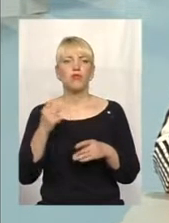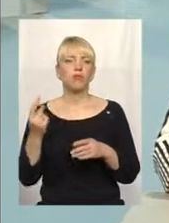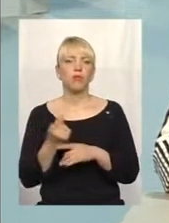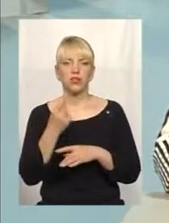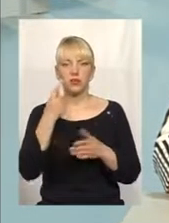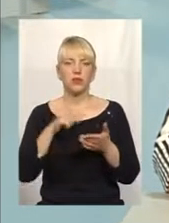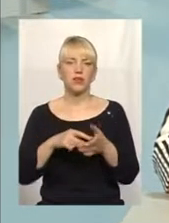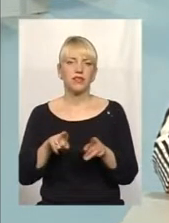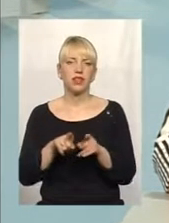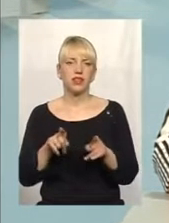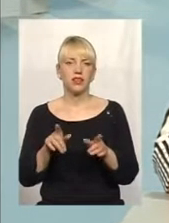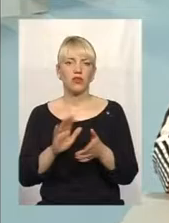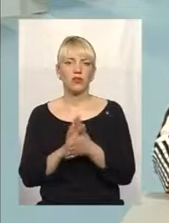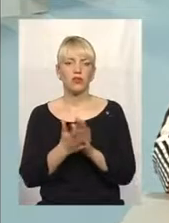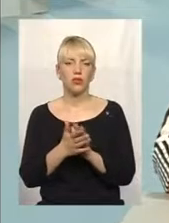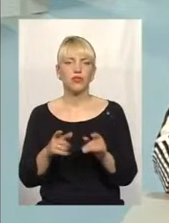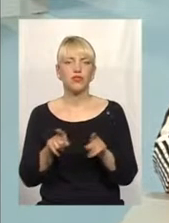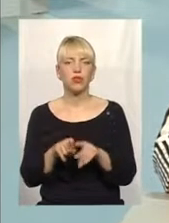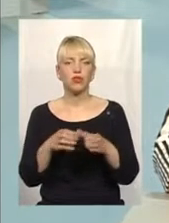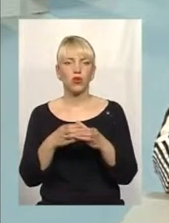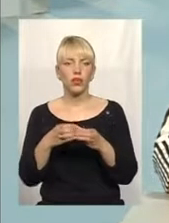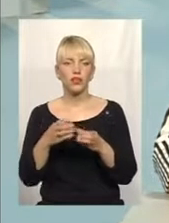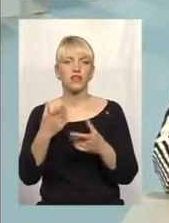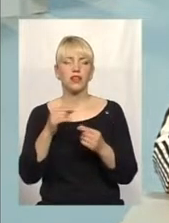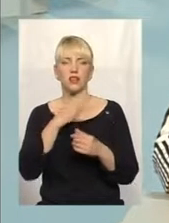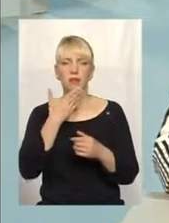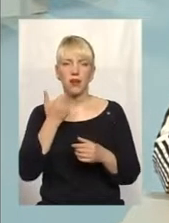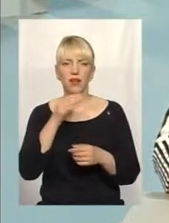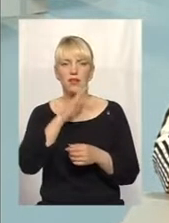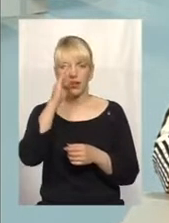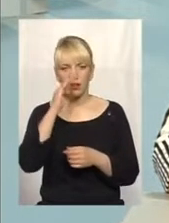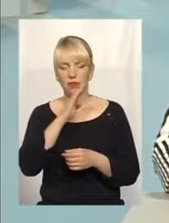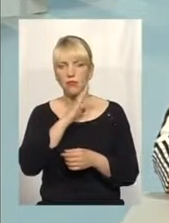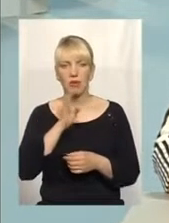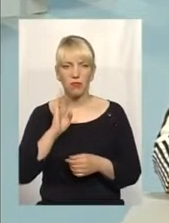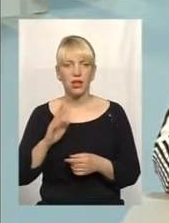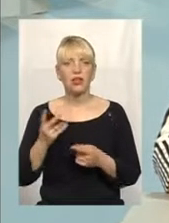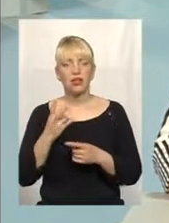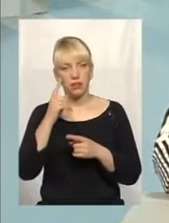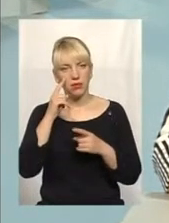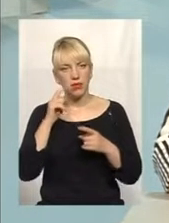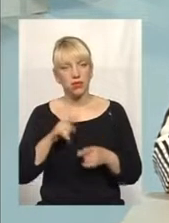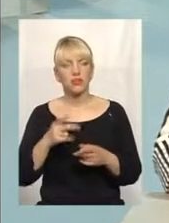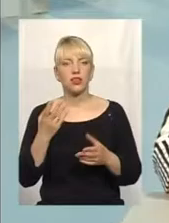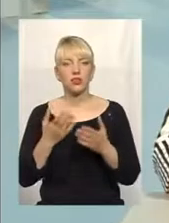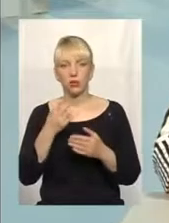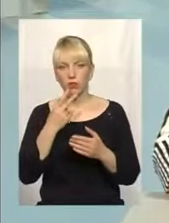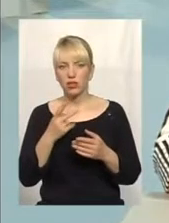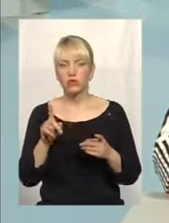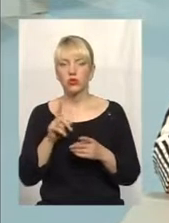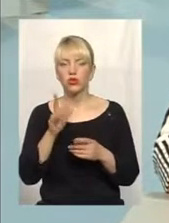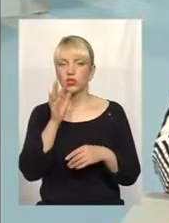попала в такий колектив, де немає тата і мами. І тому на це також треба зважати. Якщо ми бачимо, що проходить час, дитина